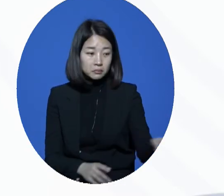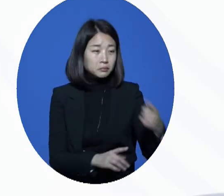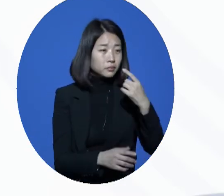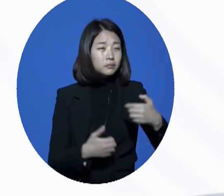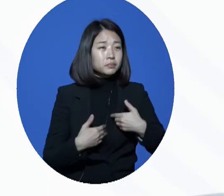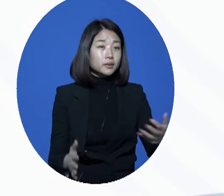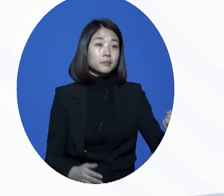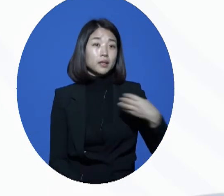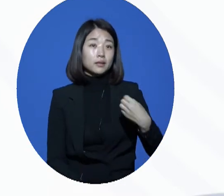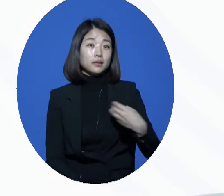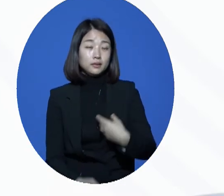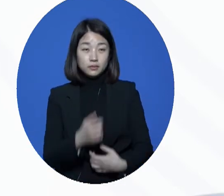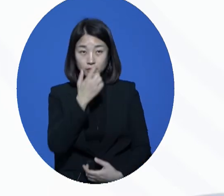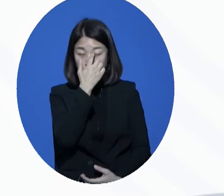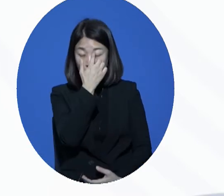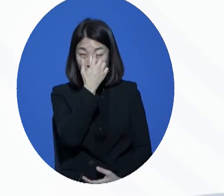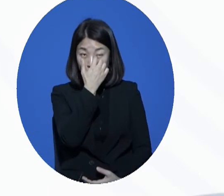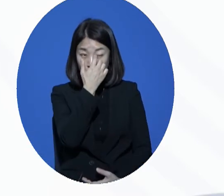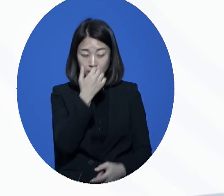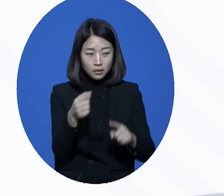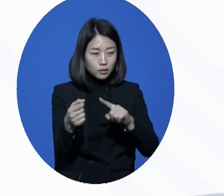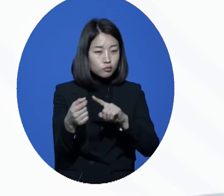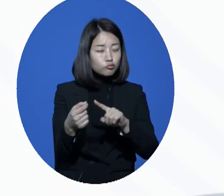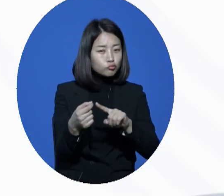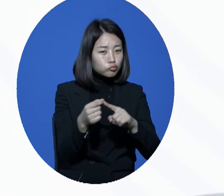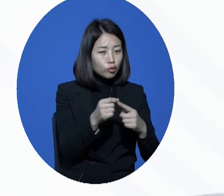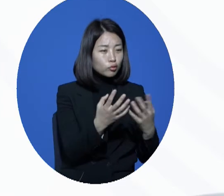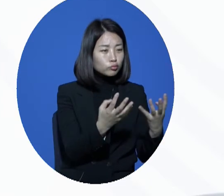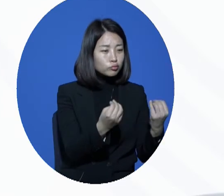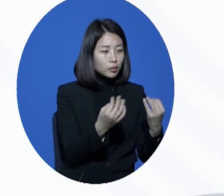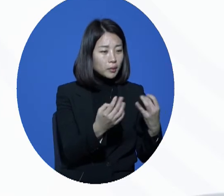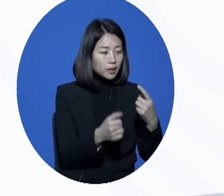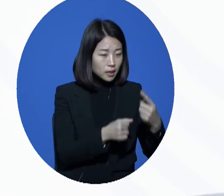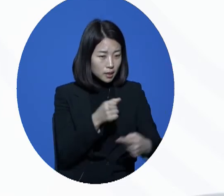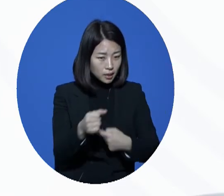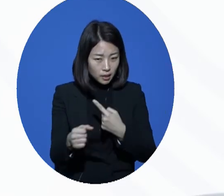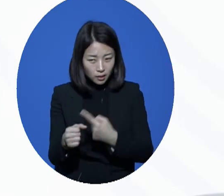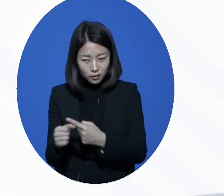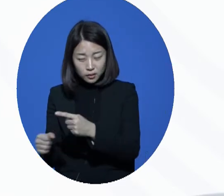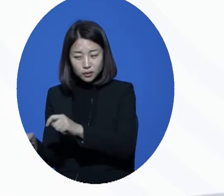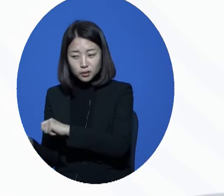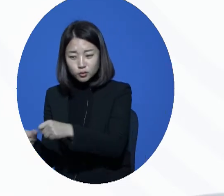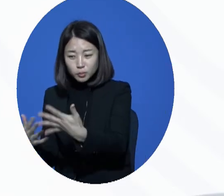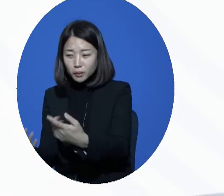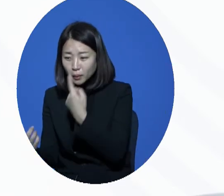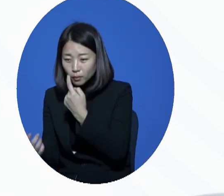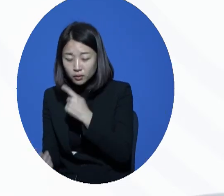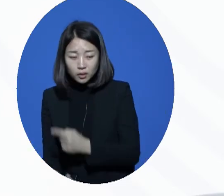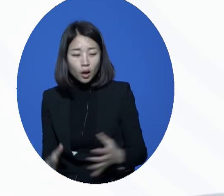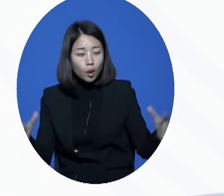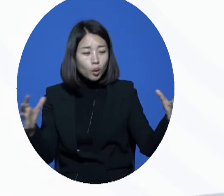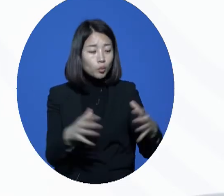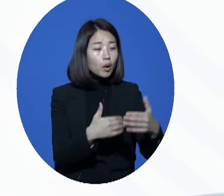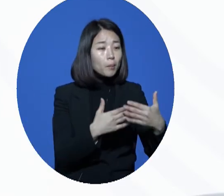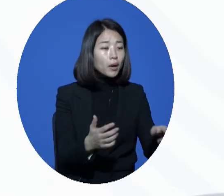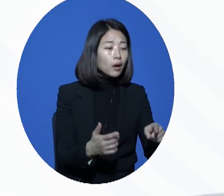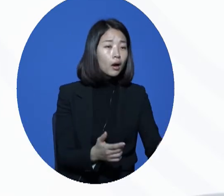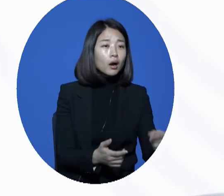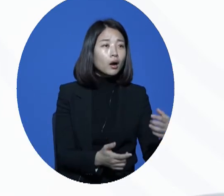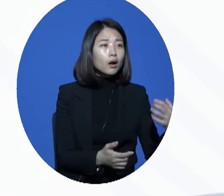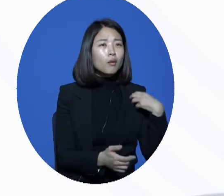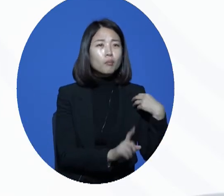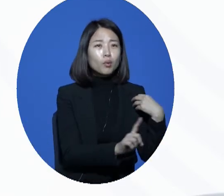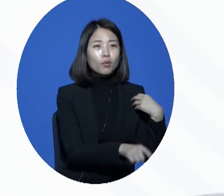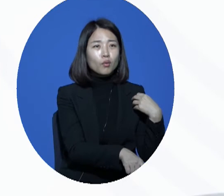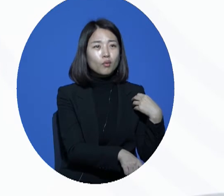말은 특수학급에서 진행하는 국어, 수학 위주의 교육만 지난 1년간 받았다는 것입니다. 도대체 통합학급의 지원은 누구의